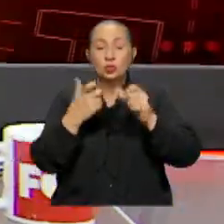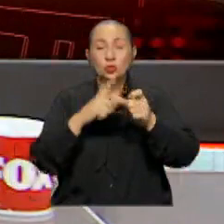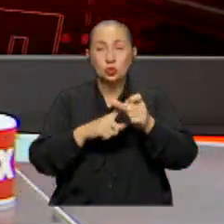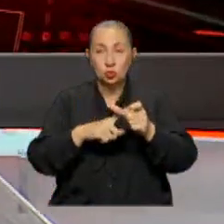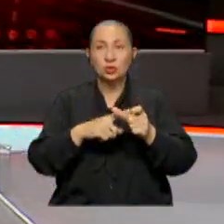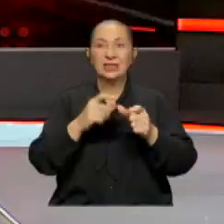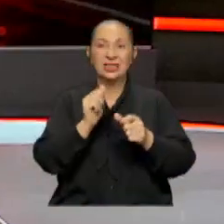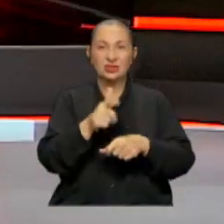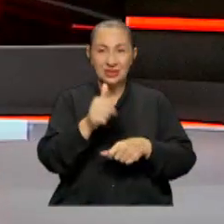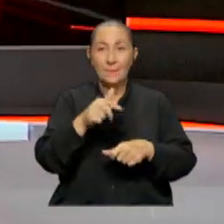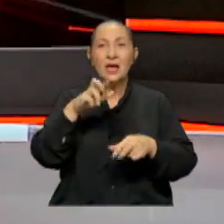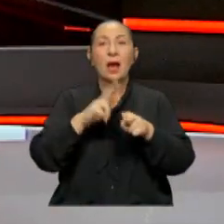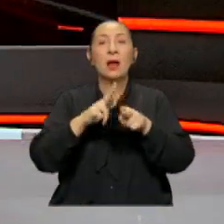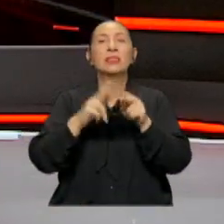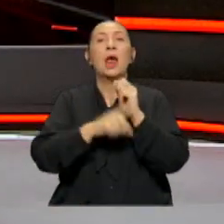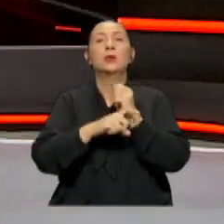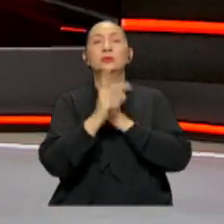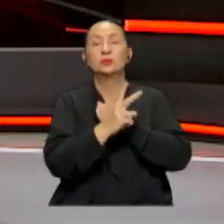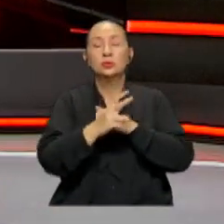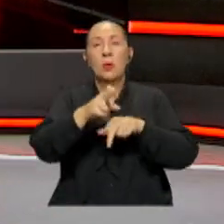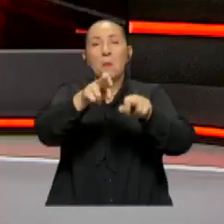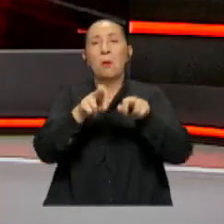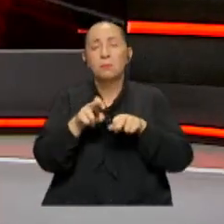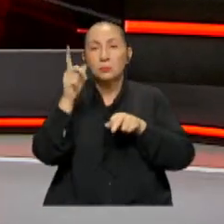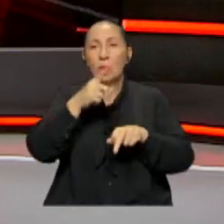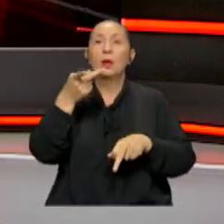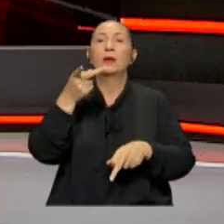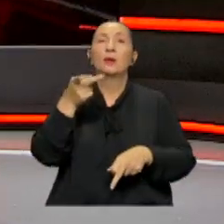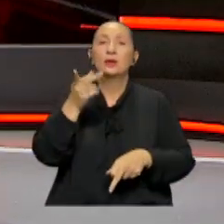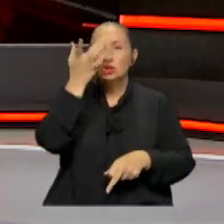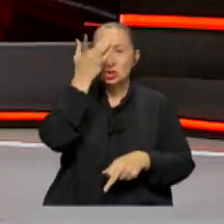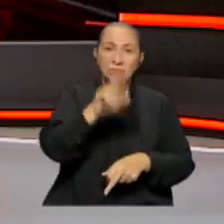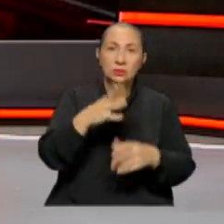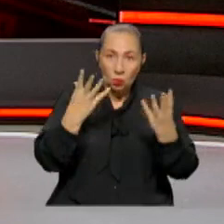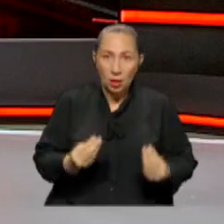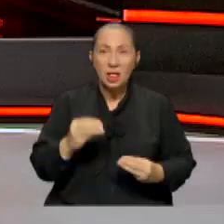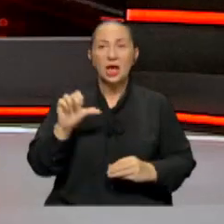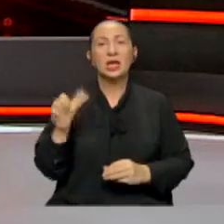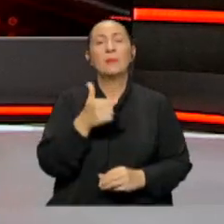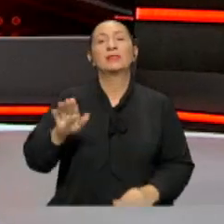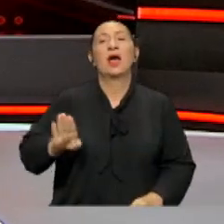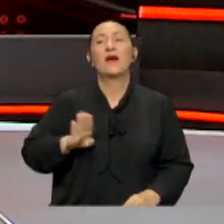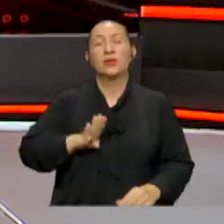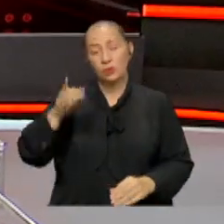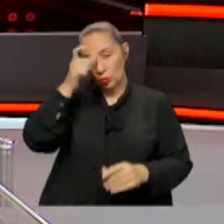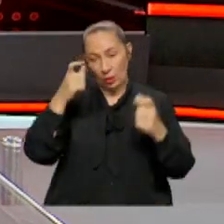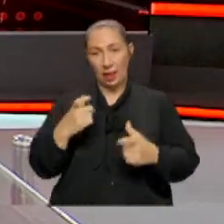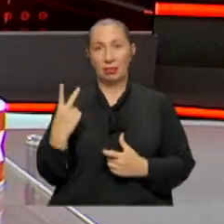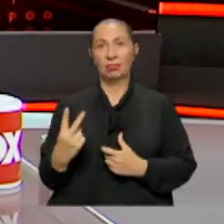ilçesinde PKK'lı teröristlerin roketli saldırısında şehit olan kıymetli evladı bu